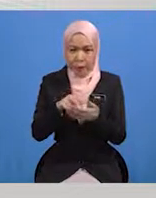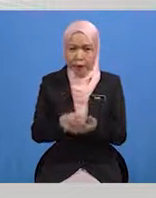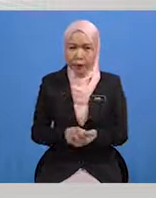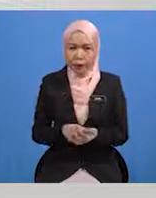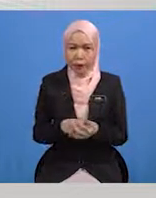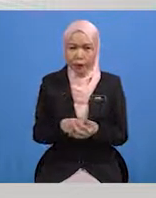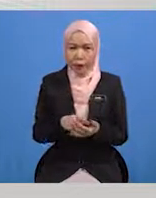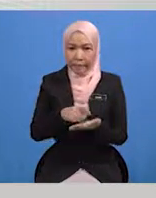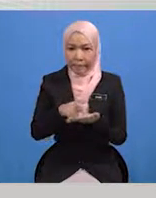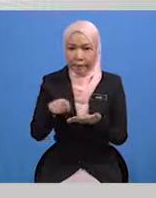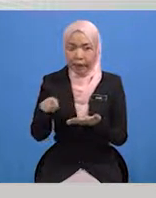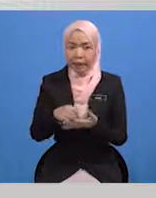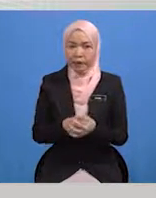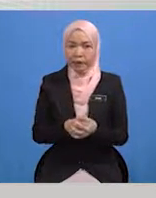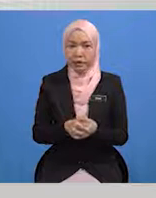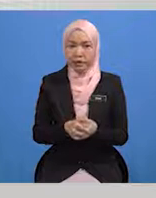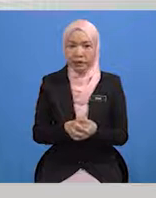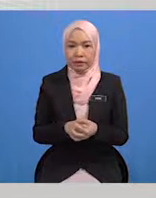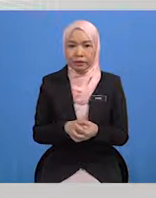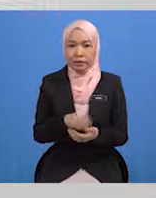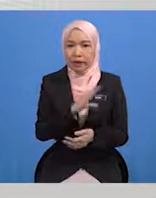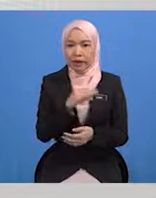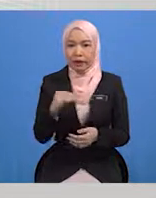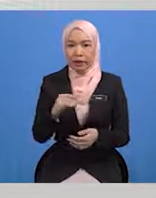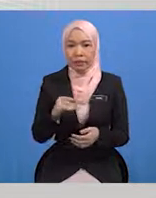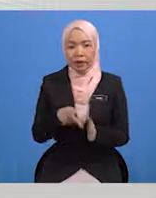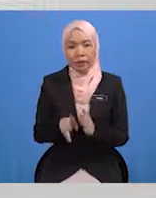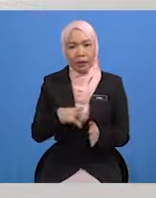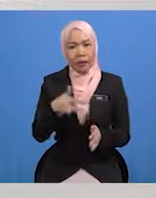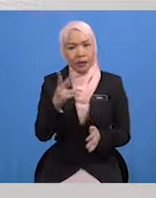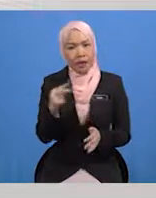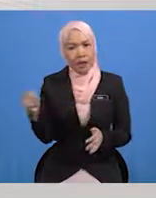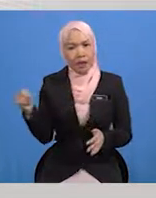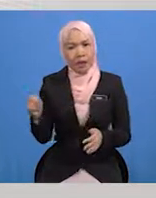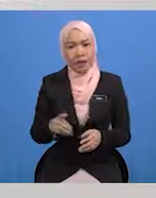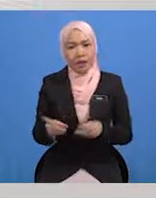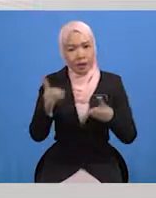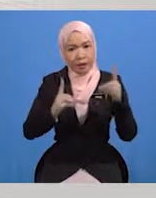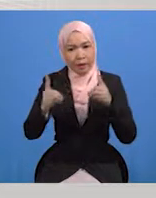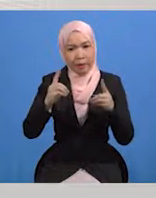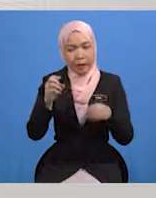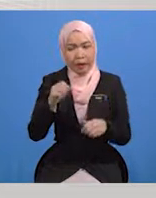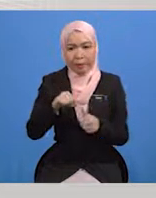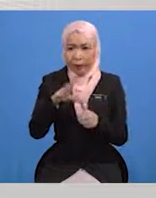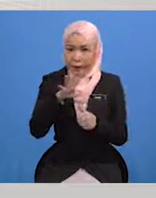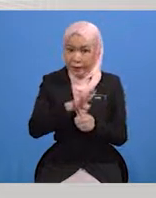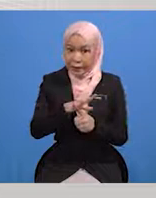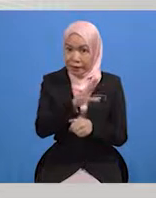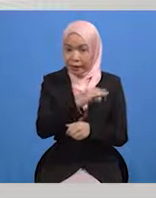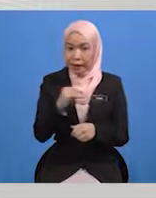Penghayatan drama menjadi lebih berkesan dan menarik apabila peranan